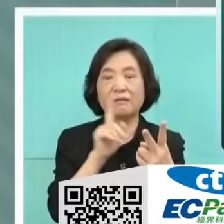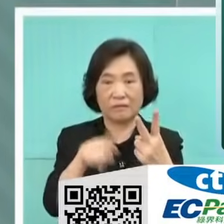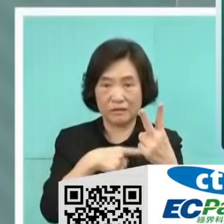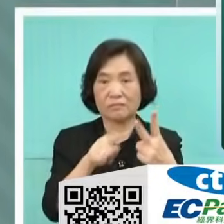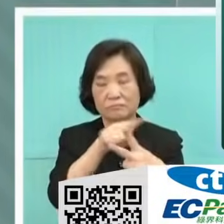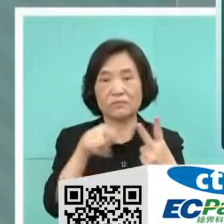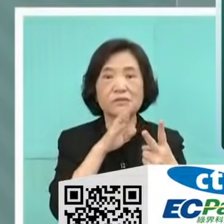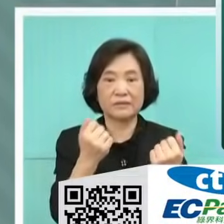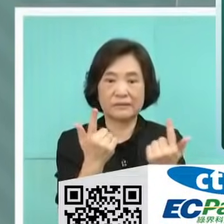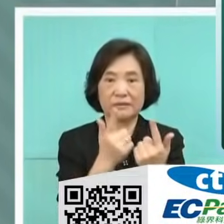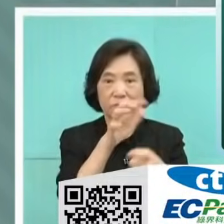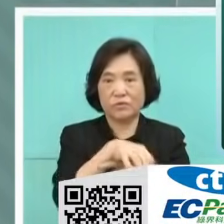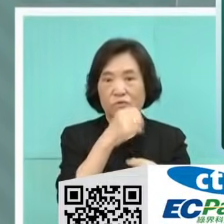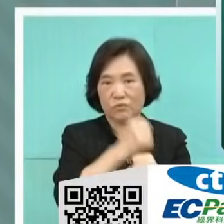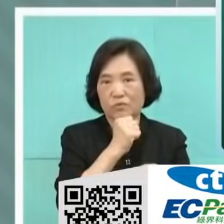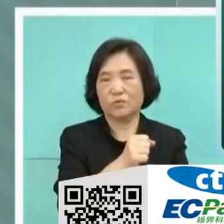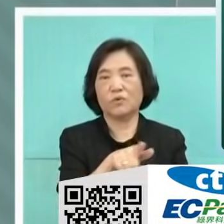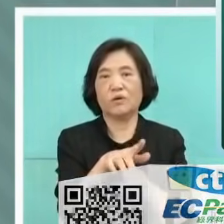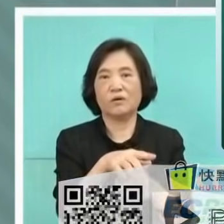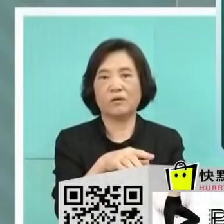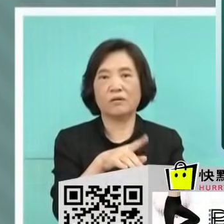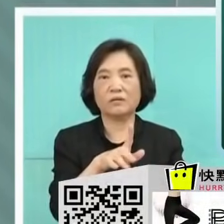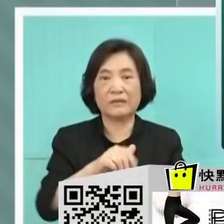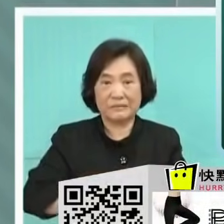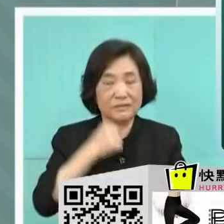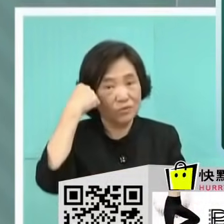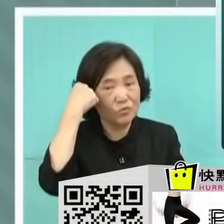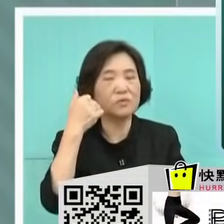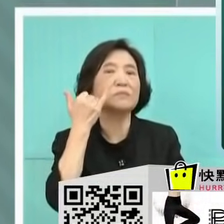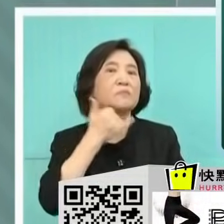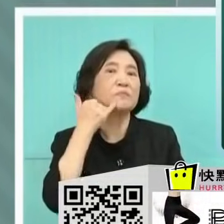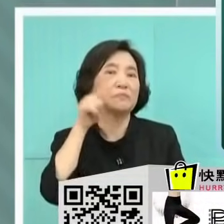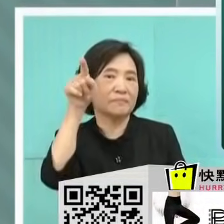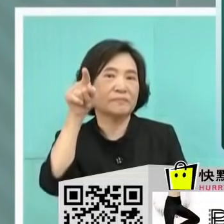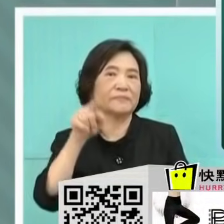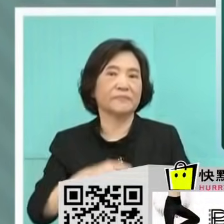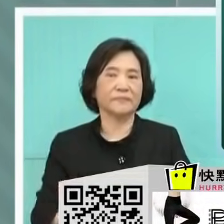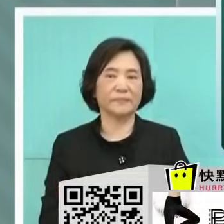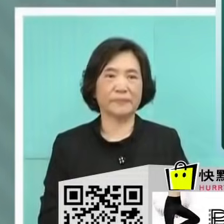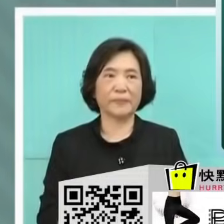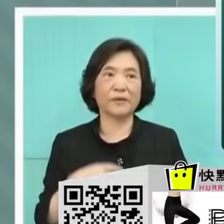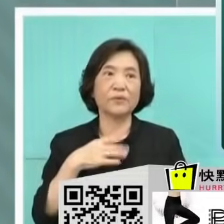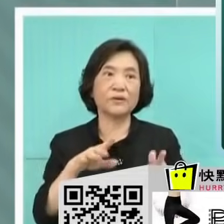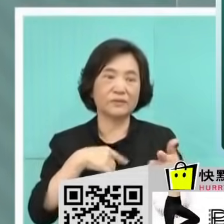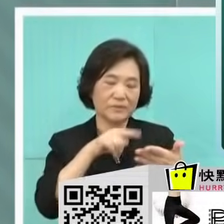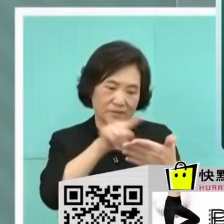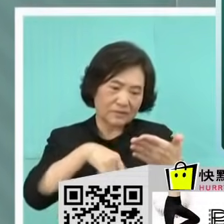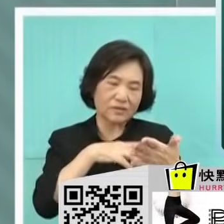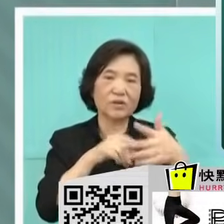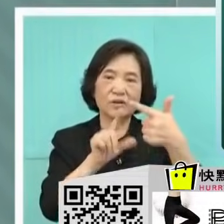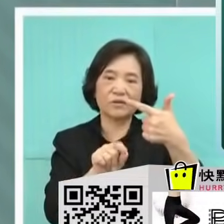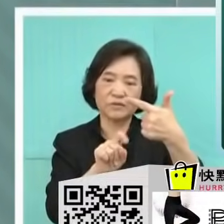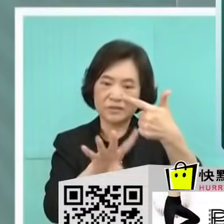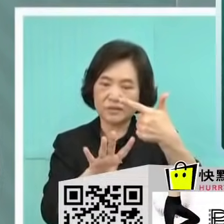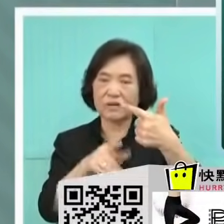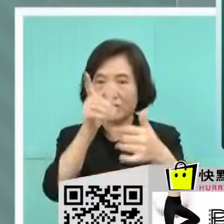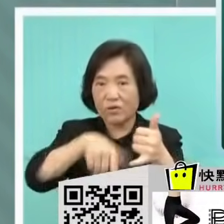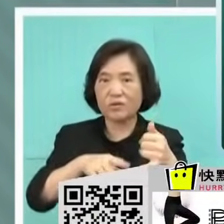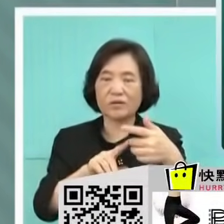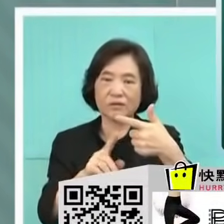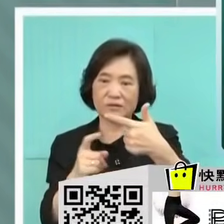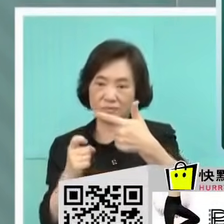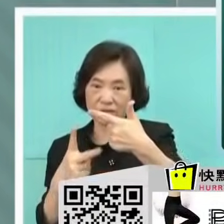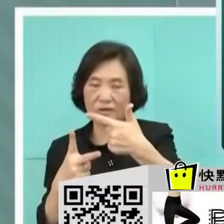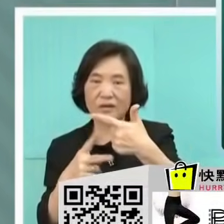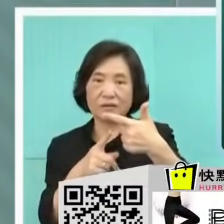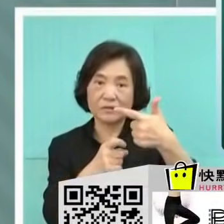两位民众是在我们台北市北农公司工作，但是他们的疫调，像我手上这一位，他是6月11号发病，6月12号是